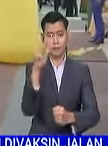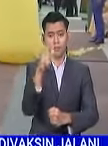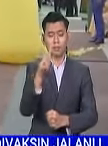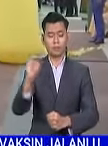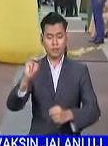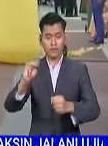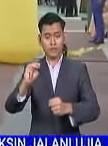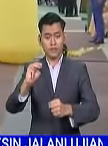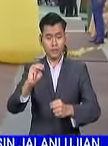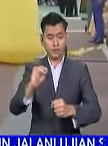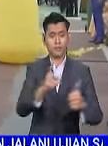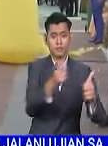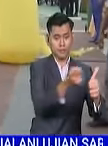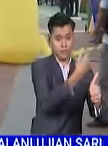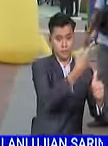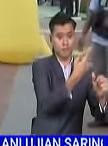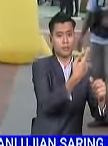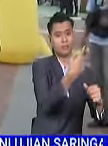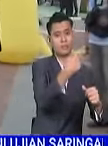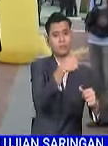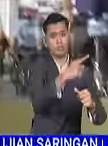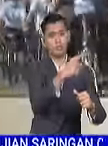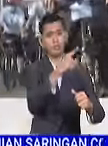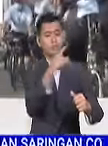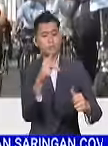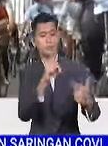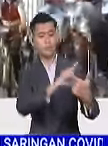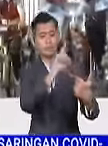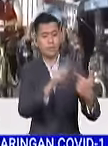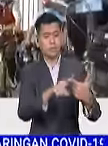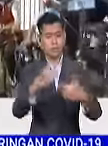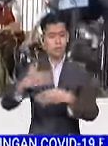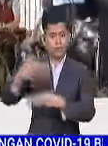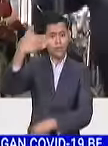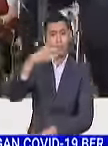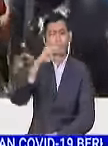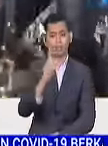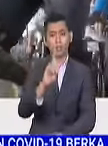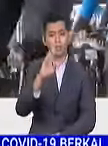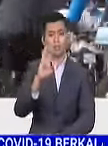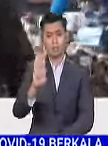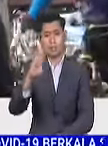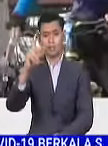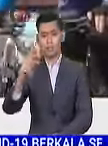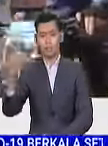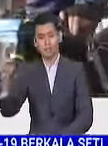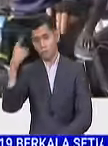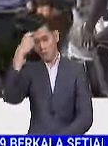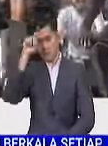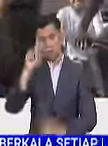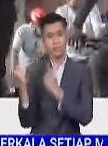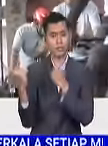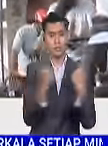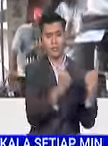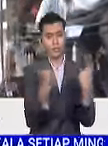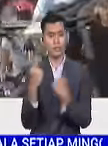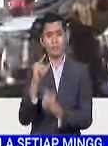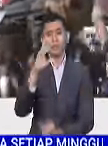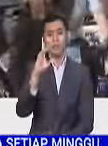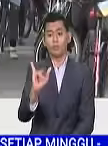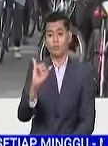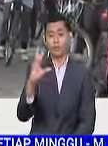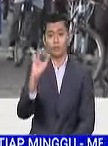laluan ke Menara Kinabalu, kemudian berpatah balik ke bangunan DBKK, diadakan sepenuh hari jadi rasmi ke-68 yang di-Pertuan